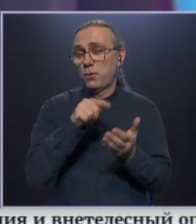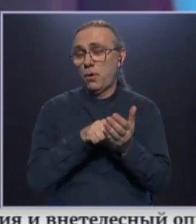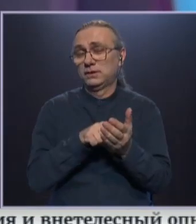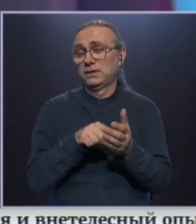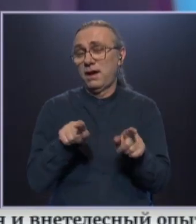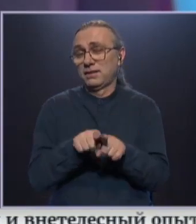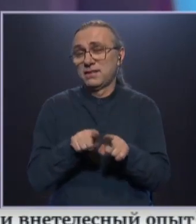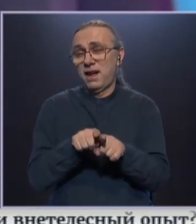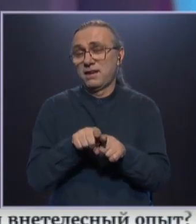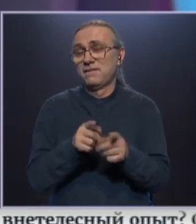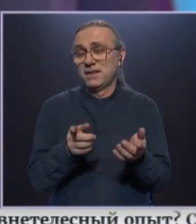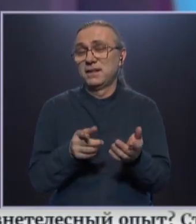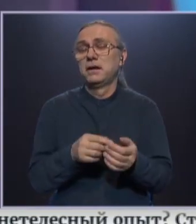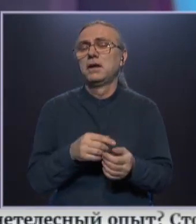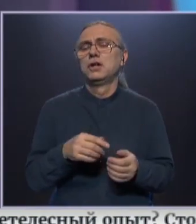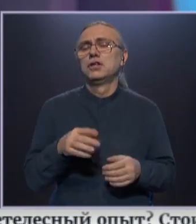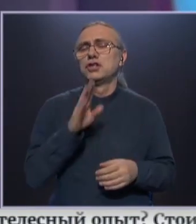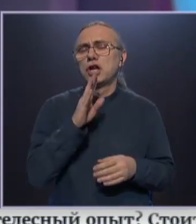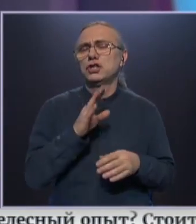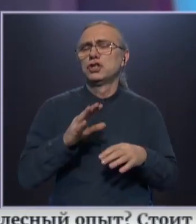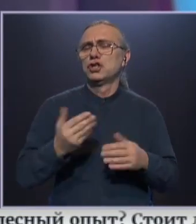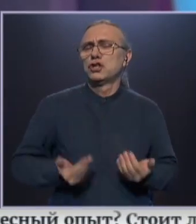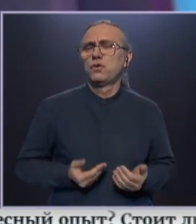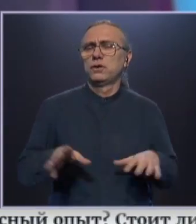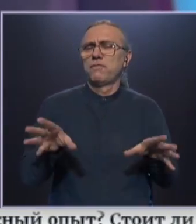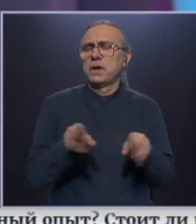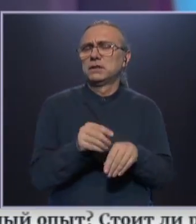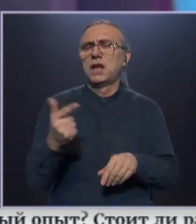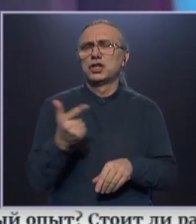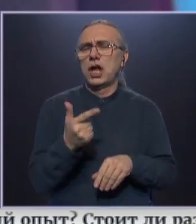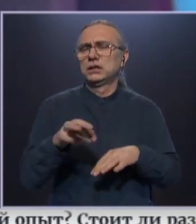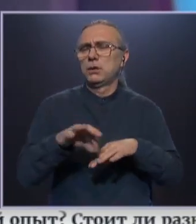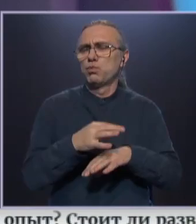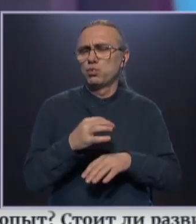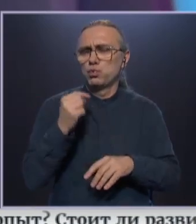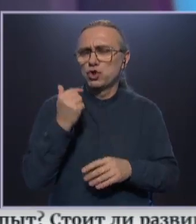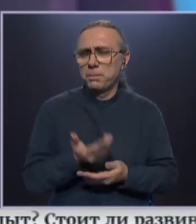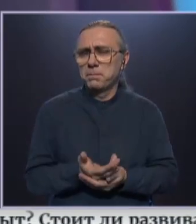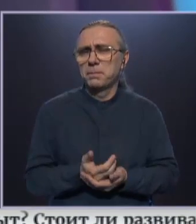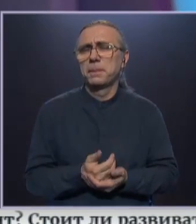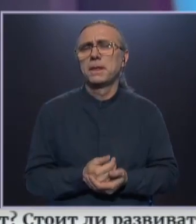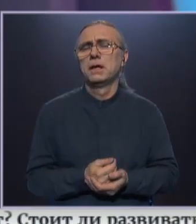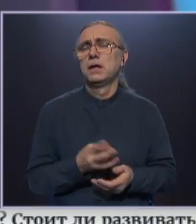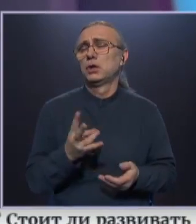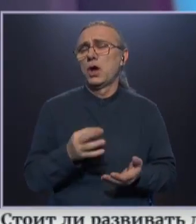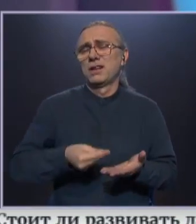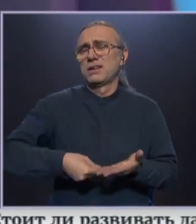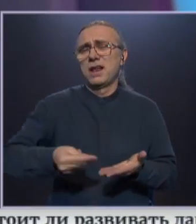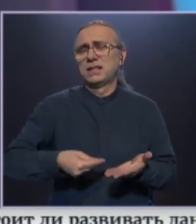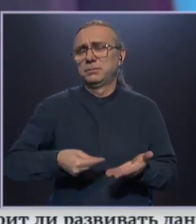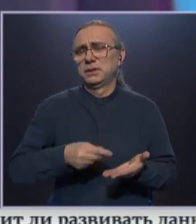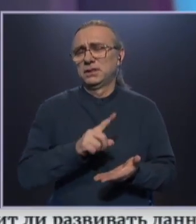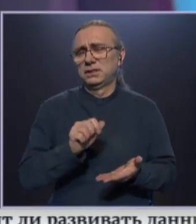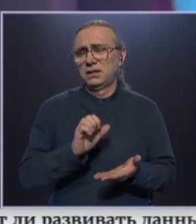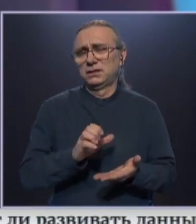О том, что женщины живут своими гражданскими, так называемыми гражданскими мужьями, они не расписаны, они не